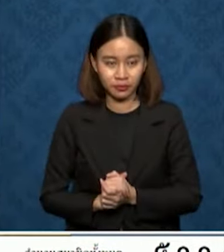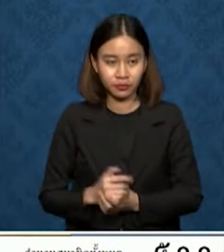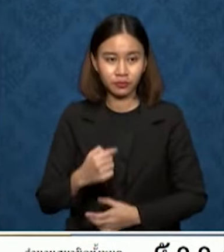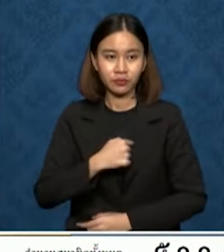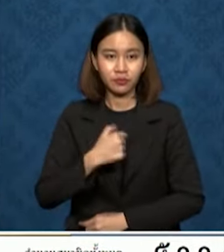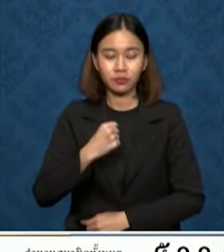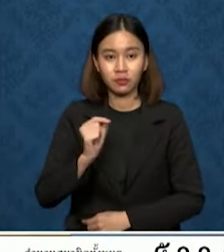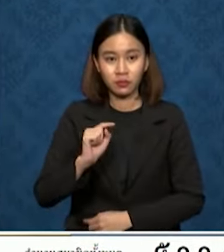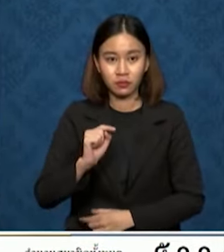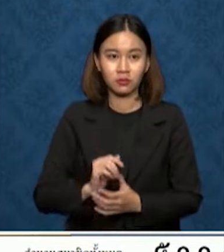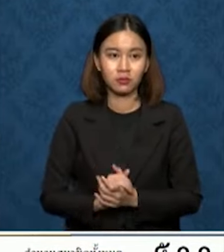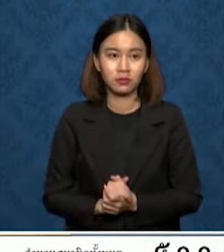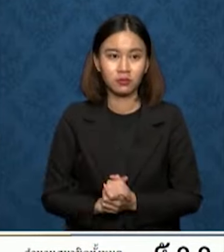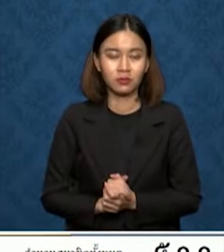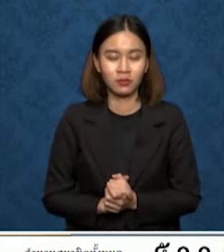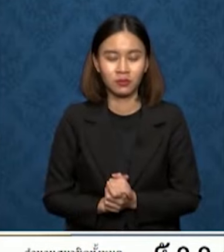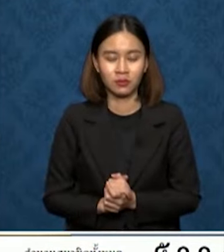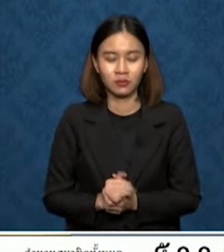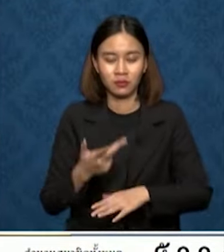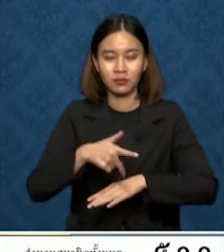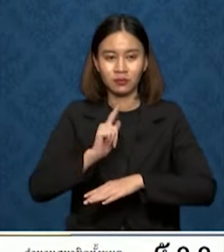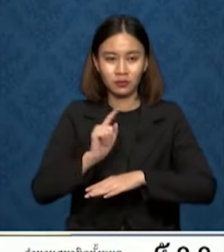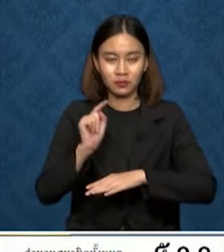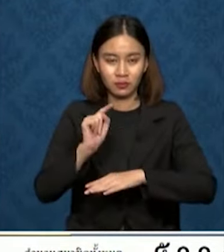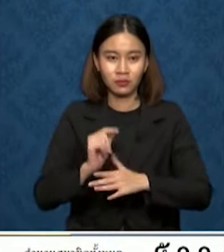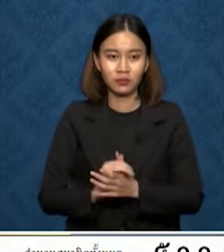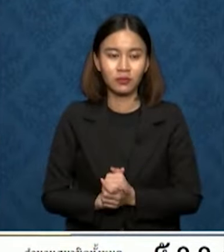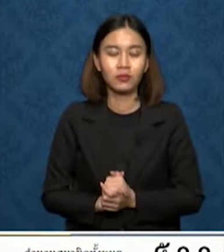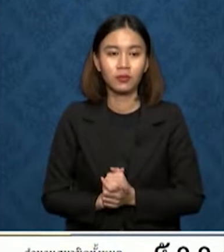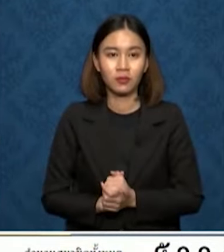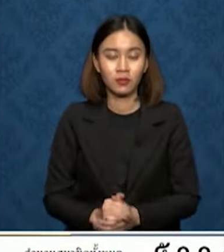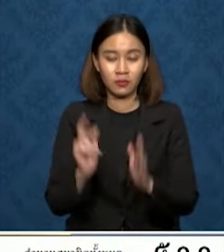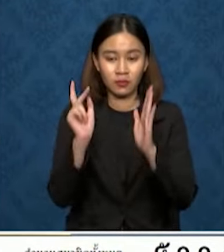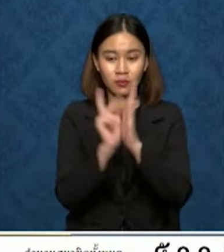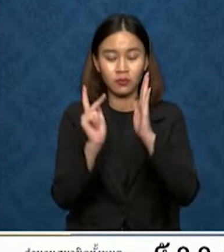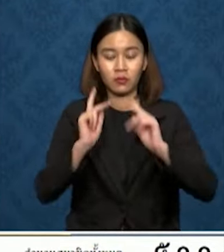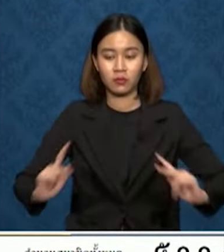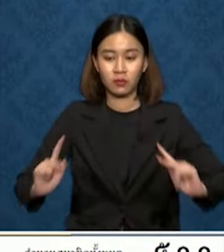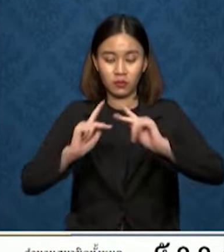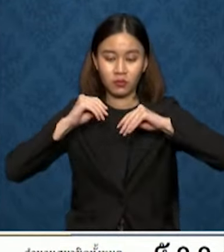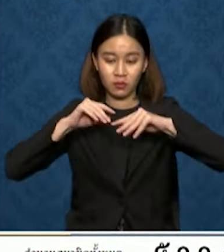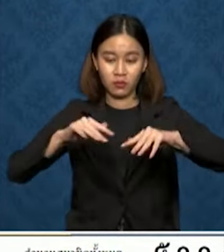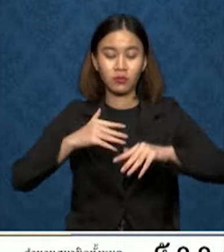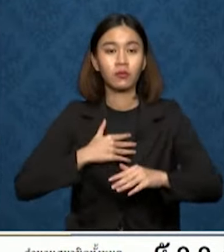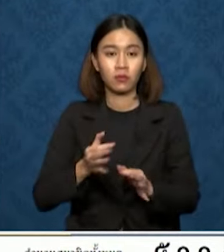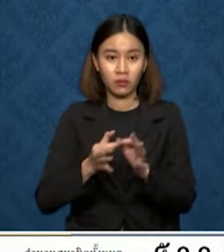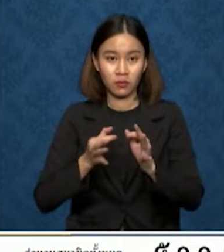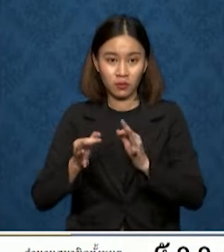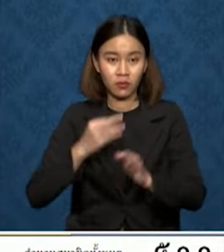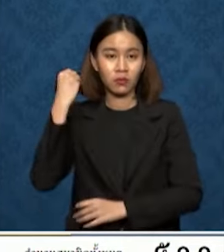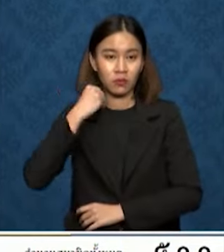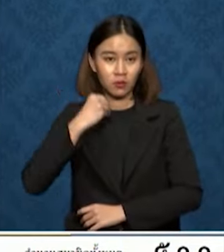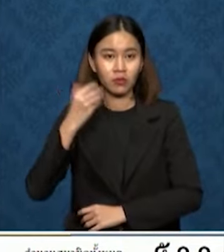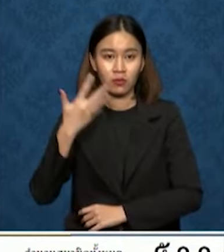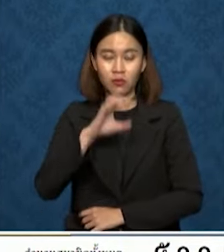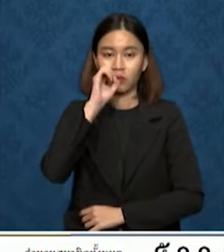มั่นเขาเปนอยนี้ธรรฐานได้กรบครับการออกกฎจัสวงนี้ ผมแนำเรีไปหลายครั้งแล้วแต่ย้